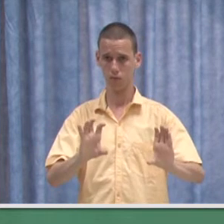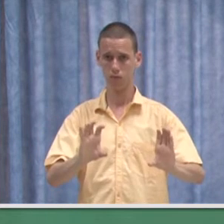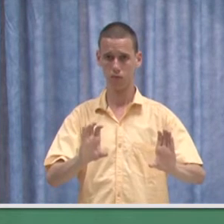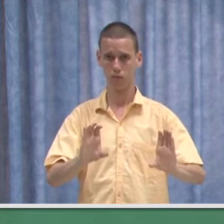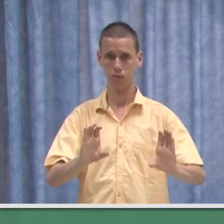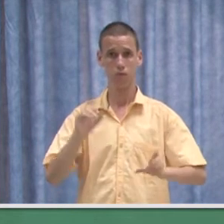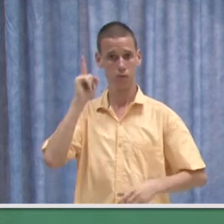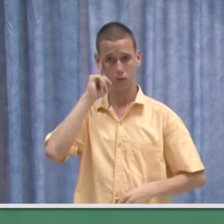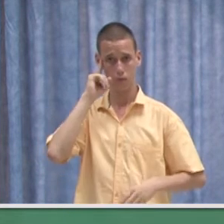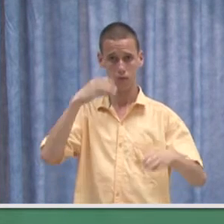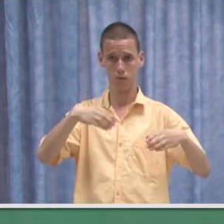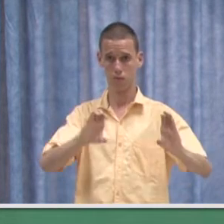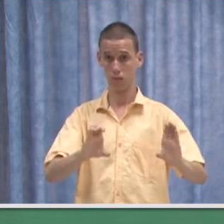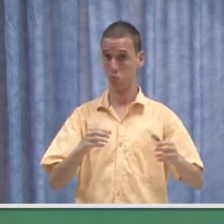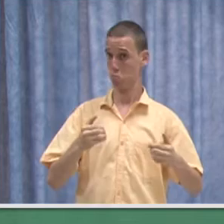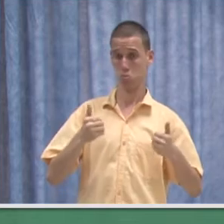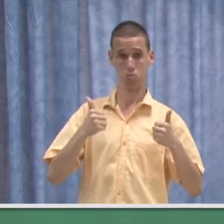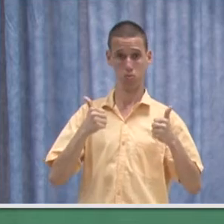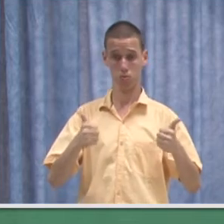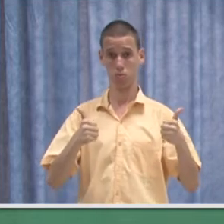je crois qu'il y a une bonne publicité pour ceci, non? Oui.